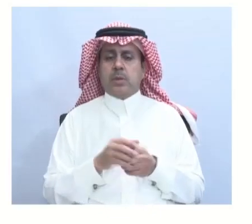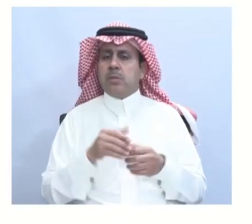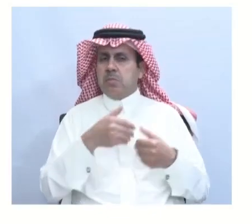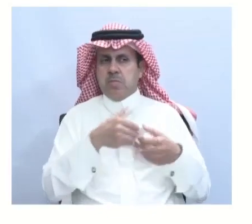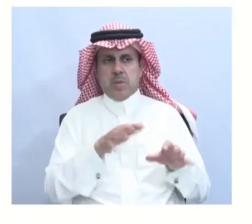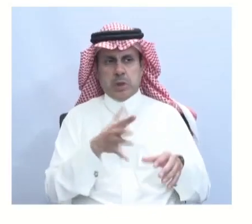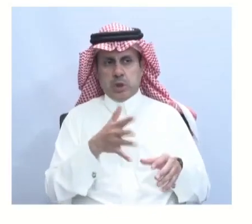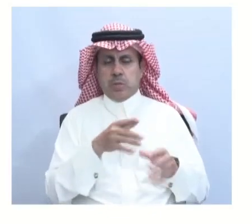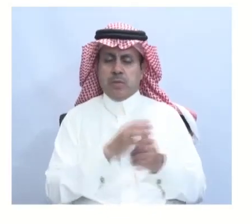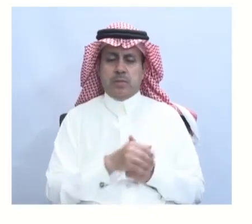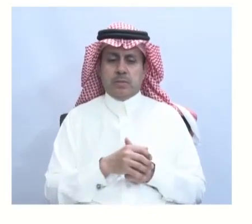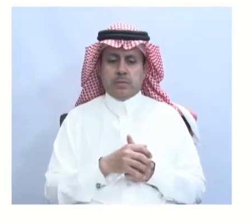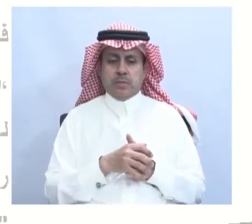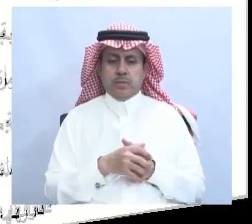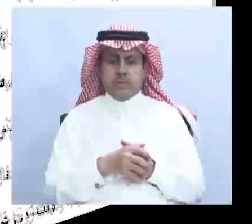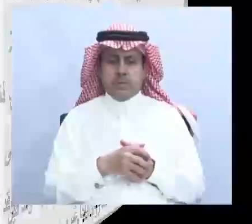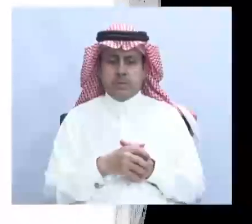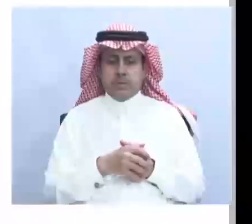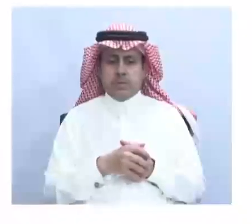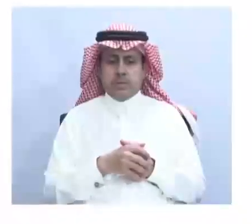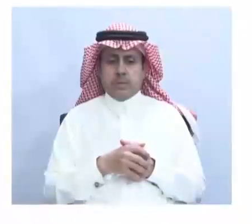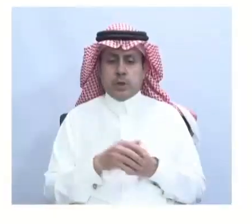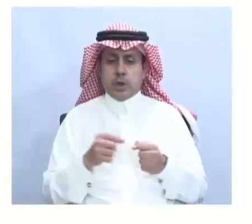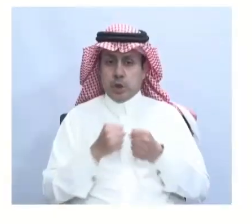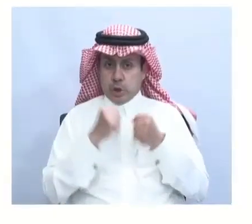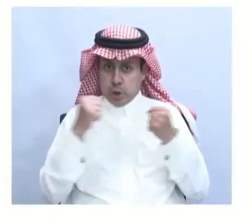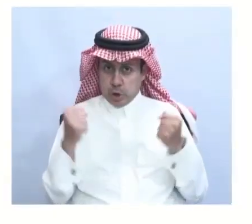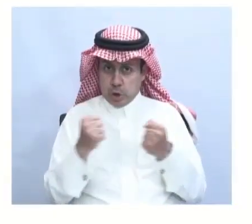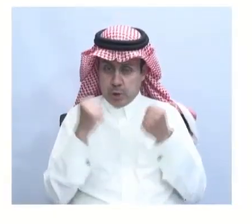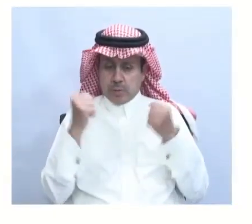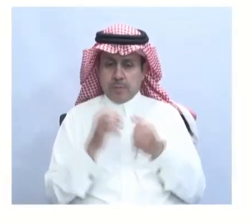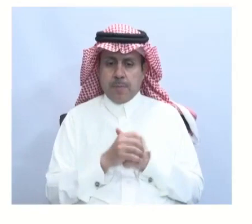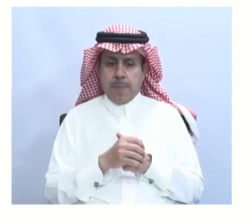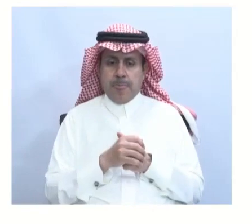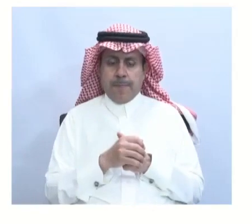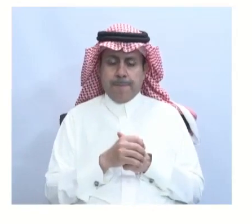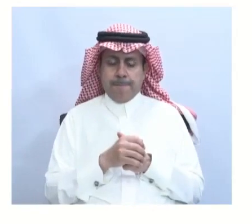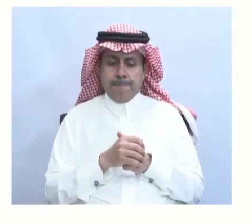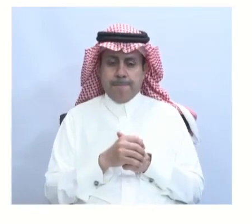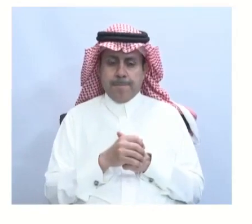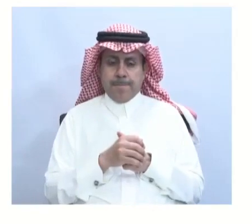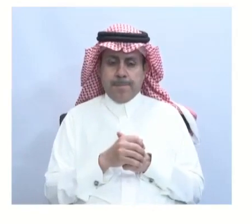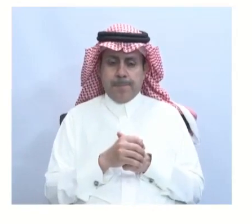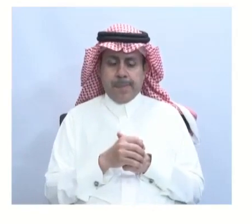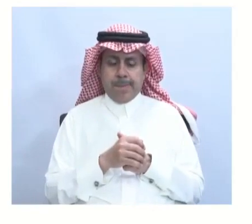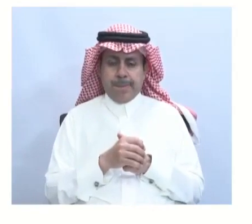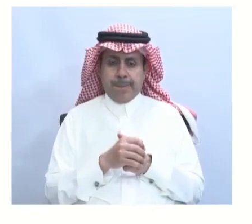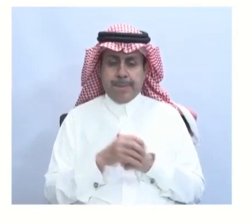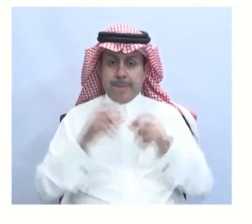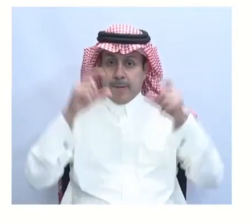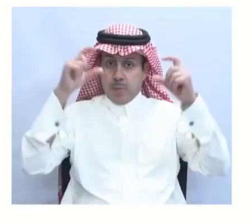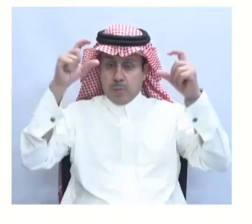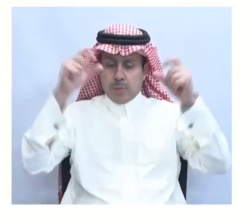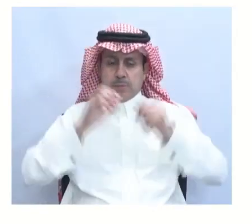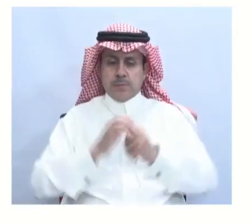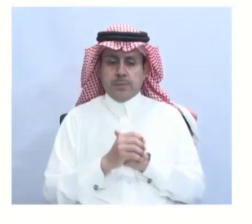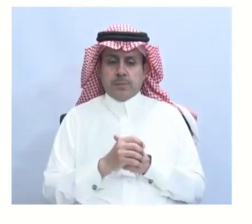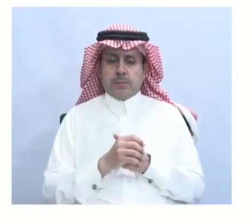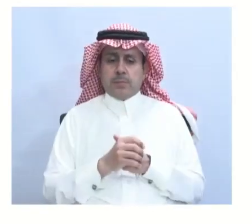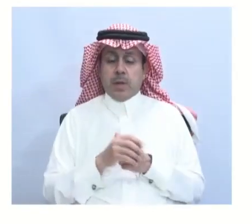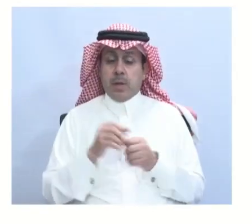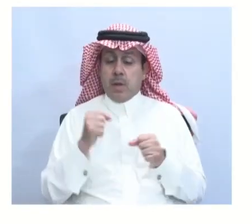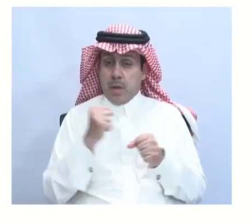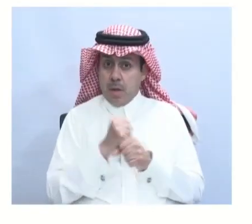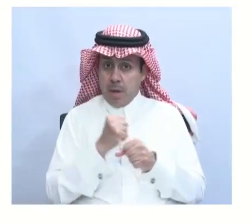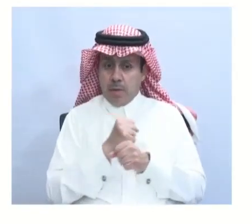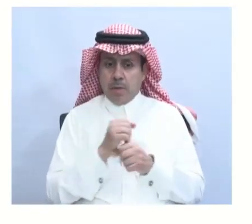في الرضاع هنا ناتي لنشاط مهم متعلق بهذا العنوان وهذا الدرس قد يحدث